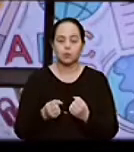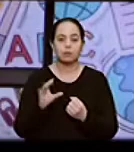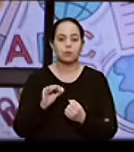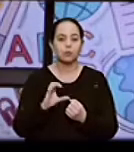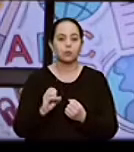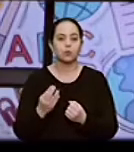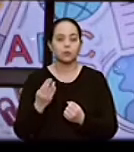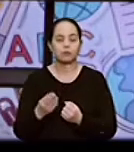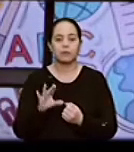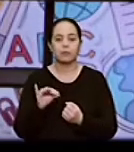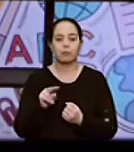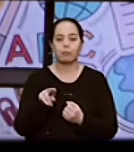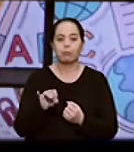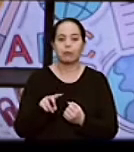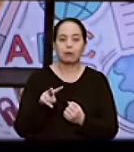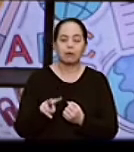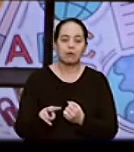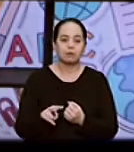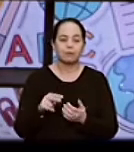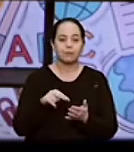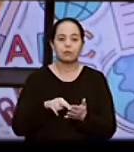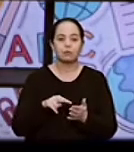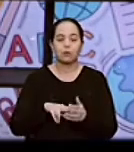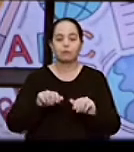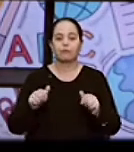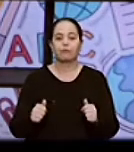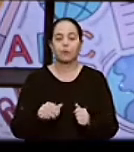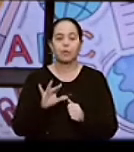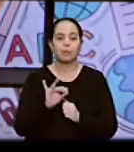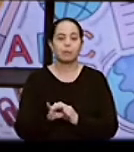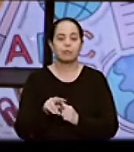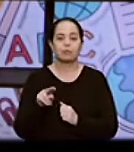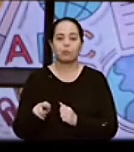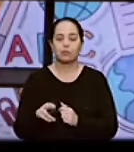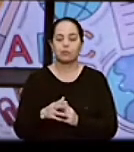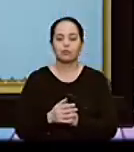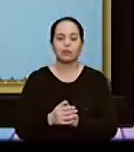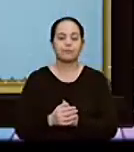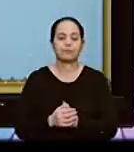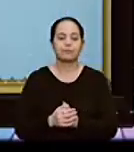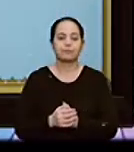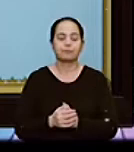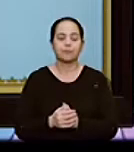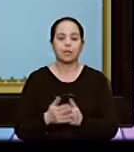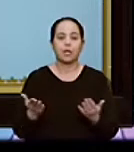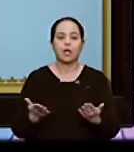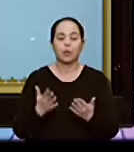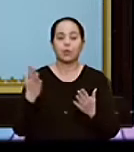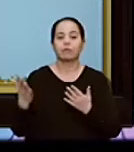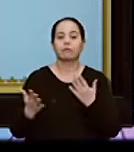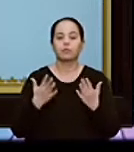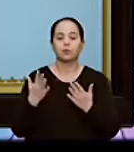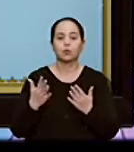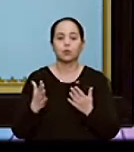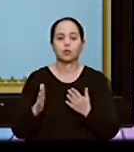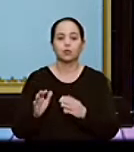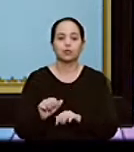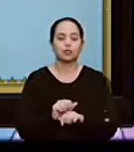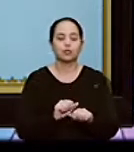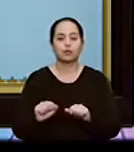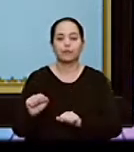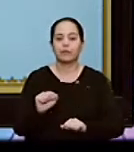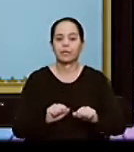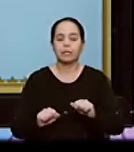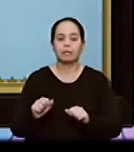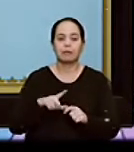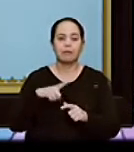И существительное, и прилагательное стоят в форме именительного падежа. Легкий ветерок шевелит